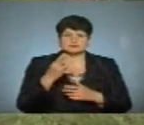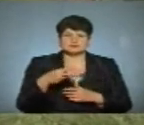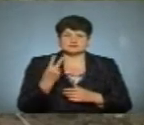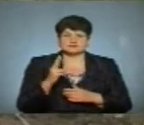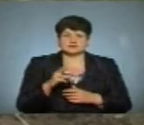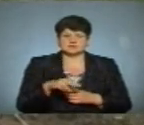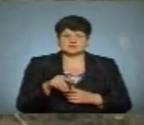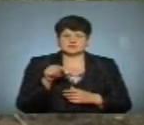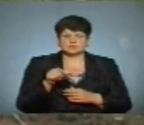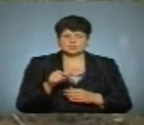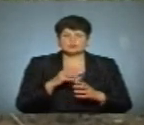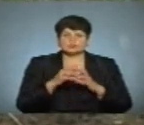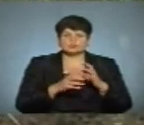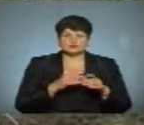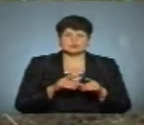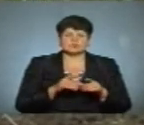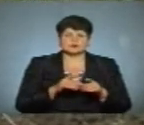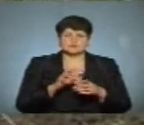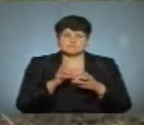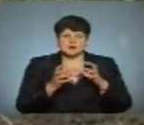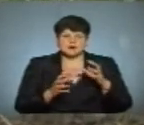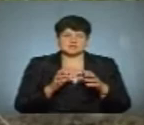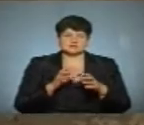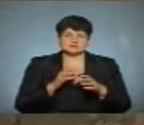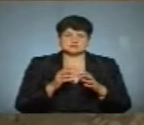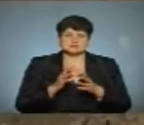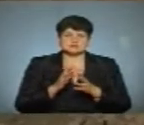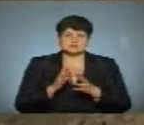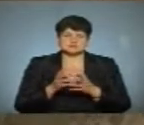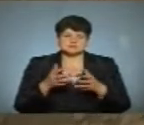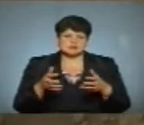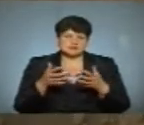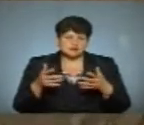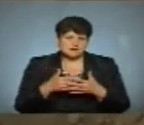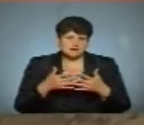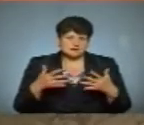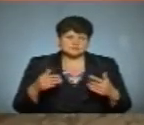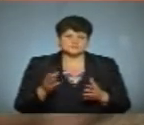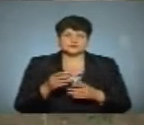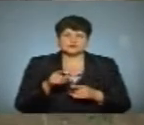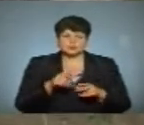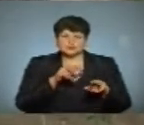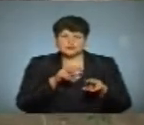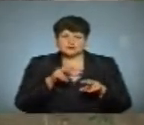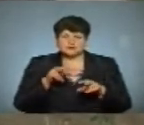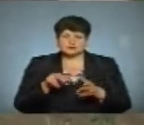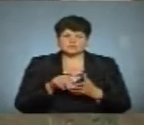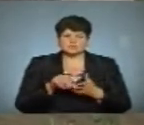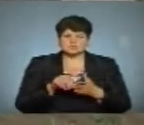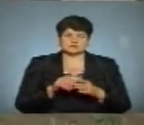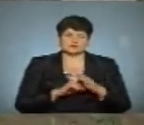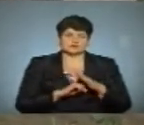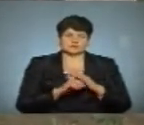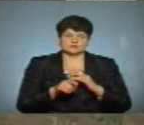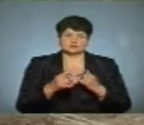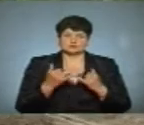квадратні. Тут помідори, перець, салат, шпинат. Щодня за рослинами на волонтерських засадах доглядають учасники фонду.